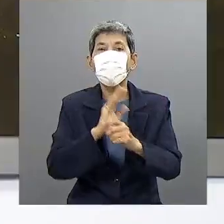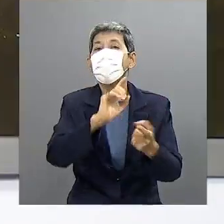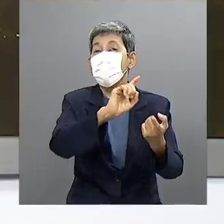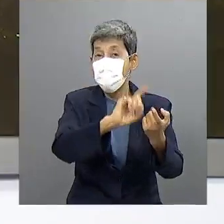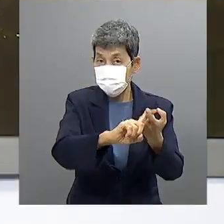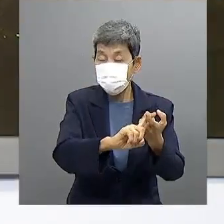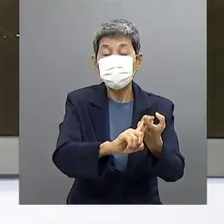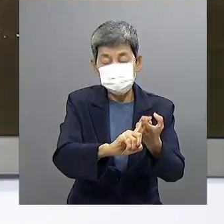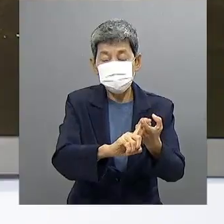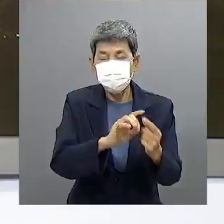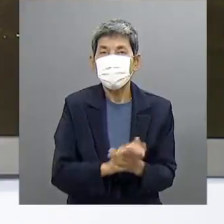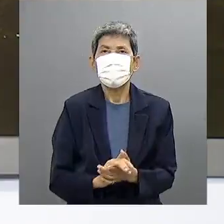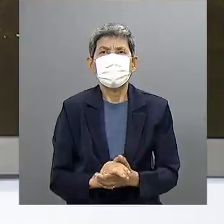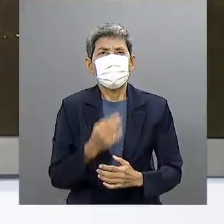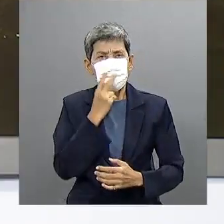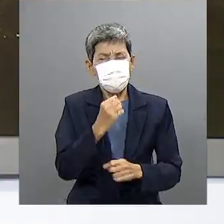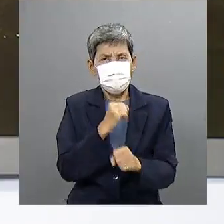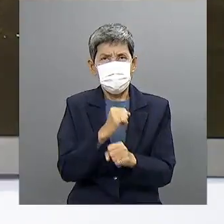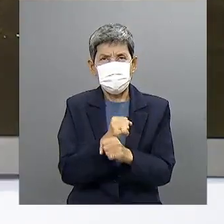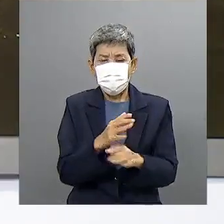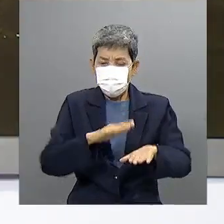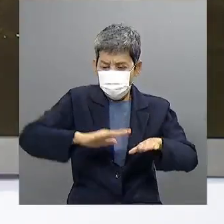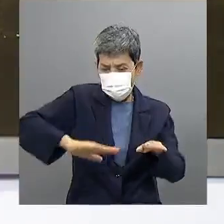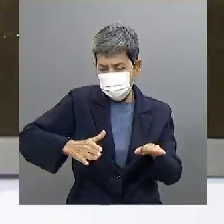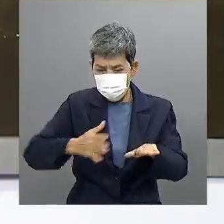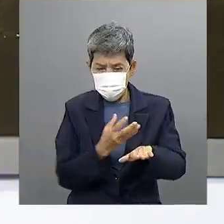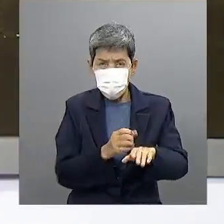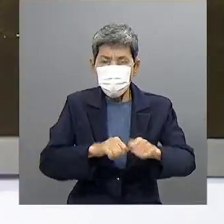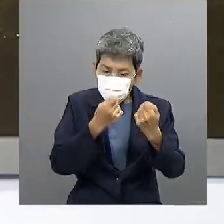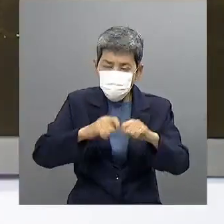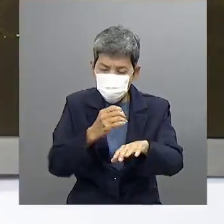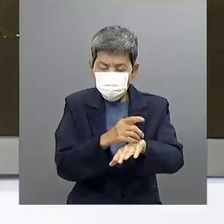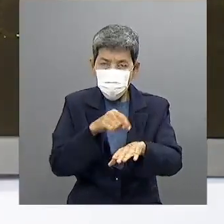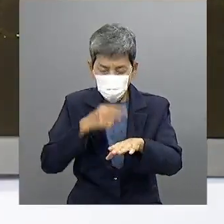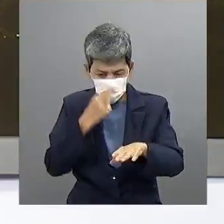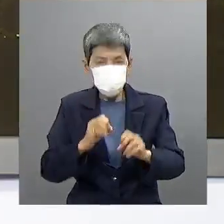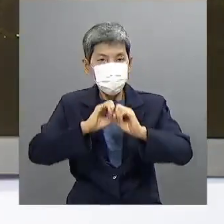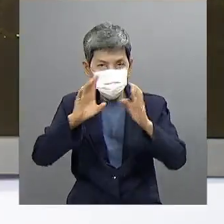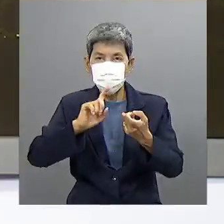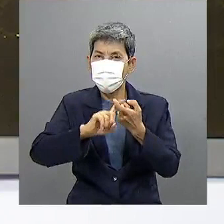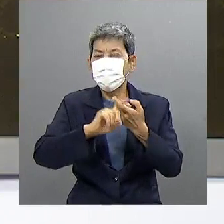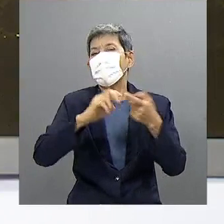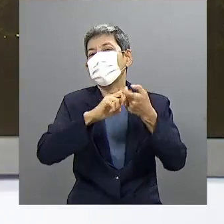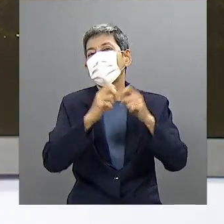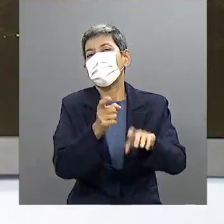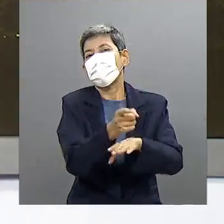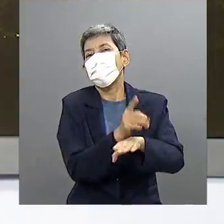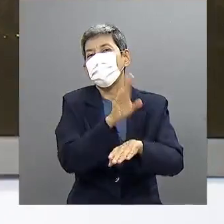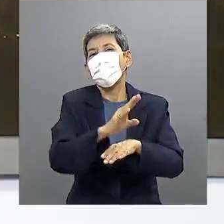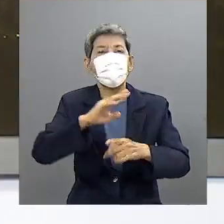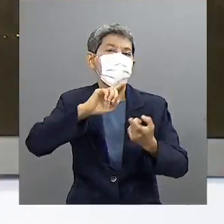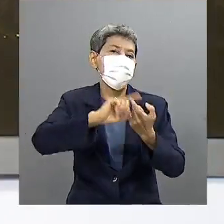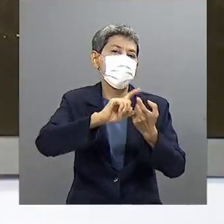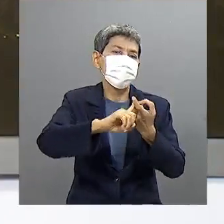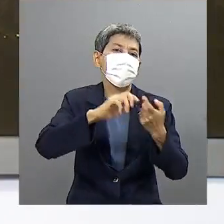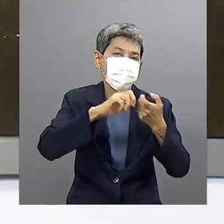ไหนแต่ว่าภาพซากของรถถังมากมายที่ปรากฏตามข่าวน่าจะสะท้อนให้เห็นถึงจุดอ่อนของแนวรบภาคพื้นดินของรัสเซียได้ไม่ม